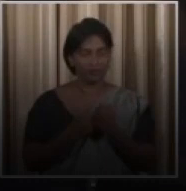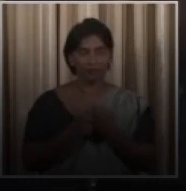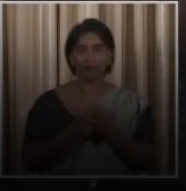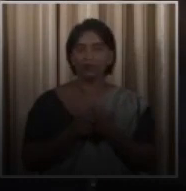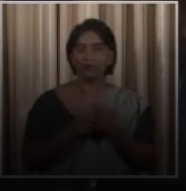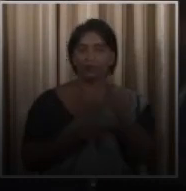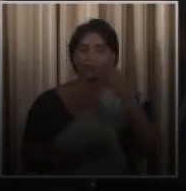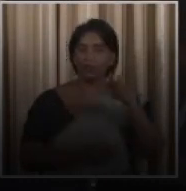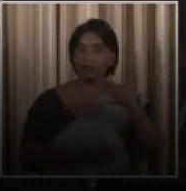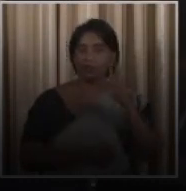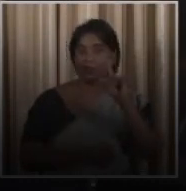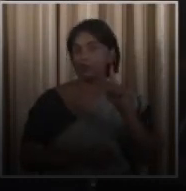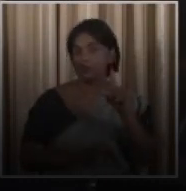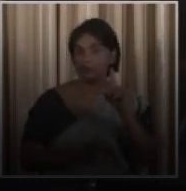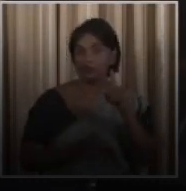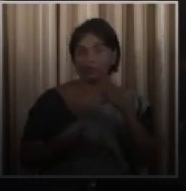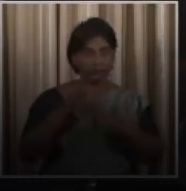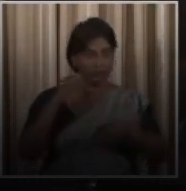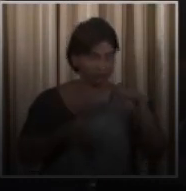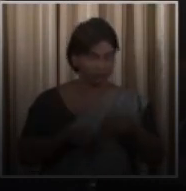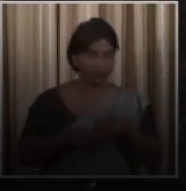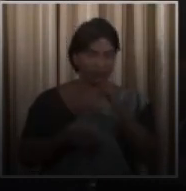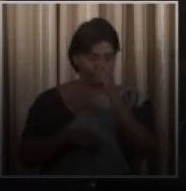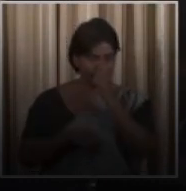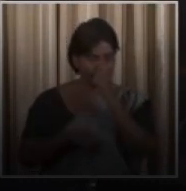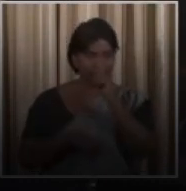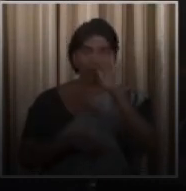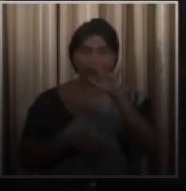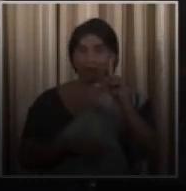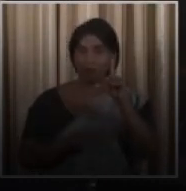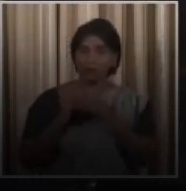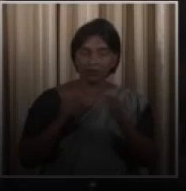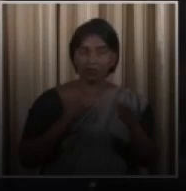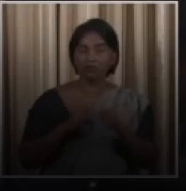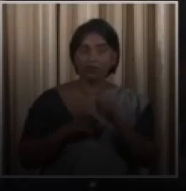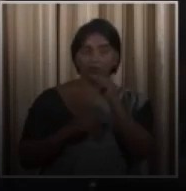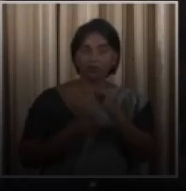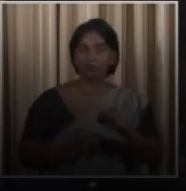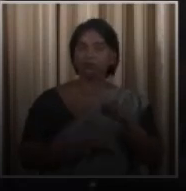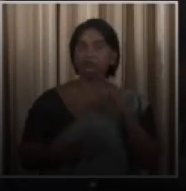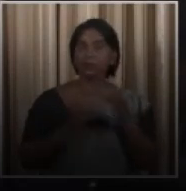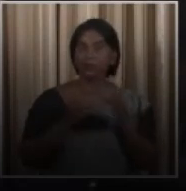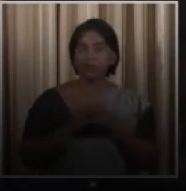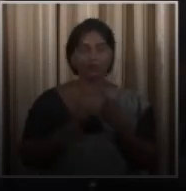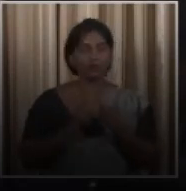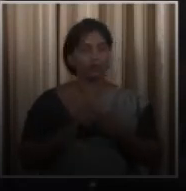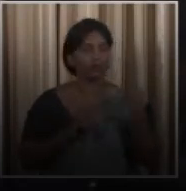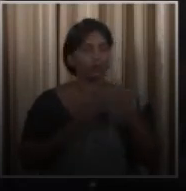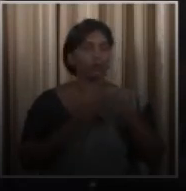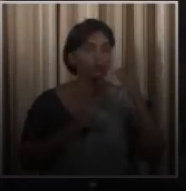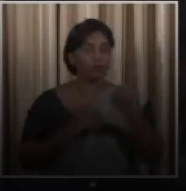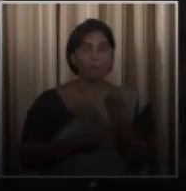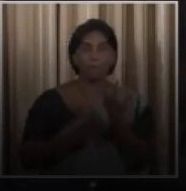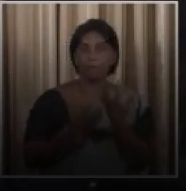එතකොට 1951 මැතිවරණයේදී 57 වෙනකන් හිටියොත් එතුමා ස්ථාවර වෙලා පක්ෂේ දියුණු වෙලා ඊළඟට